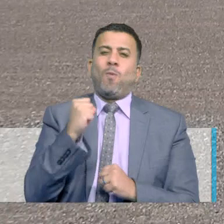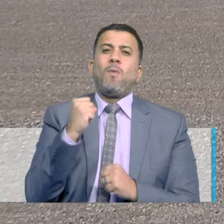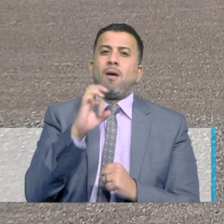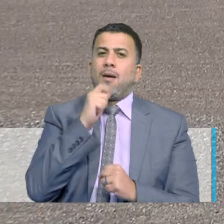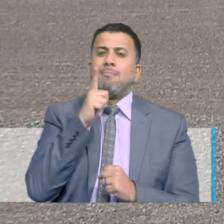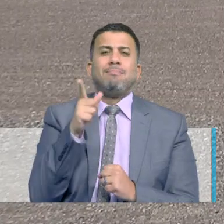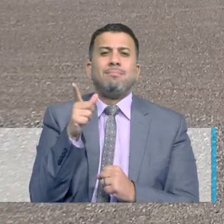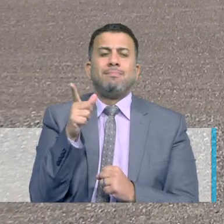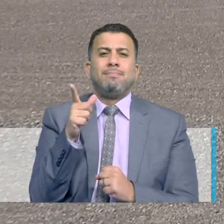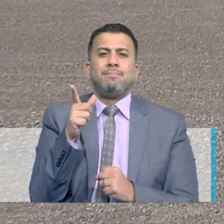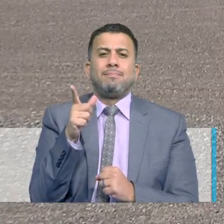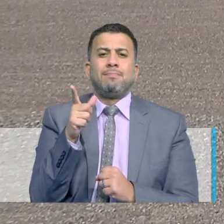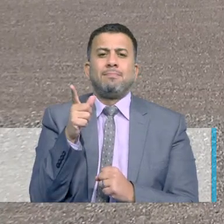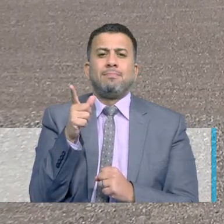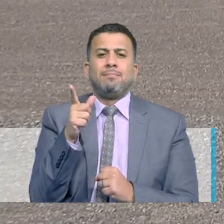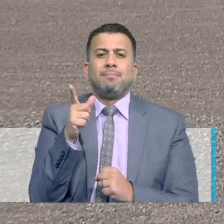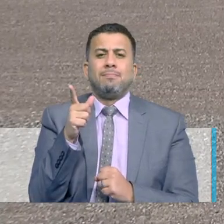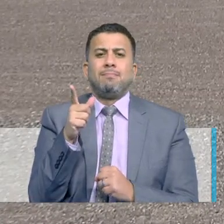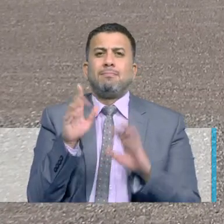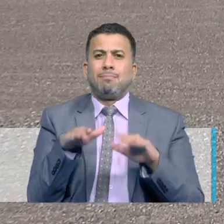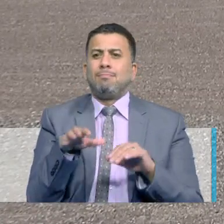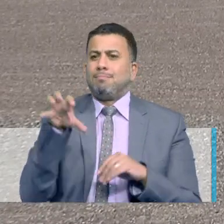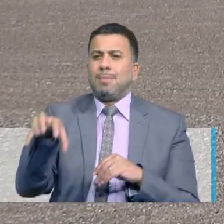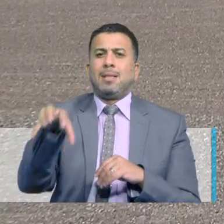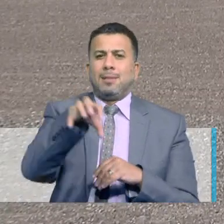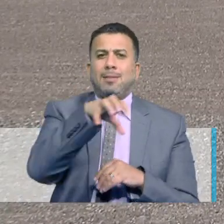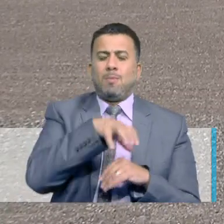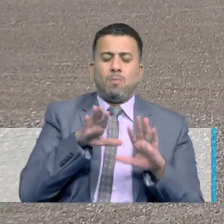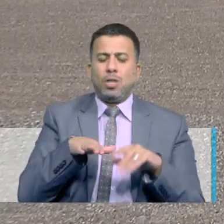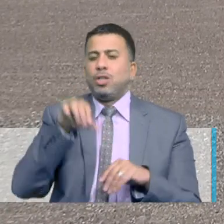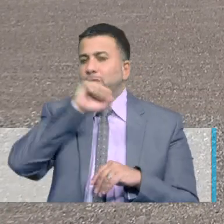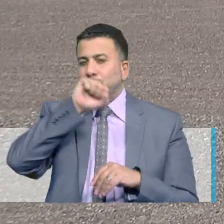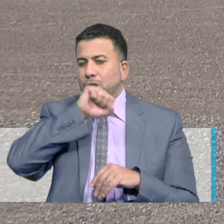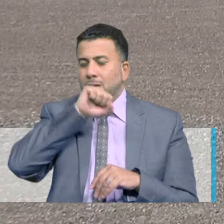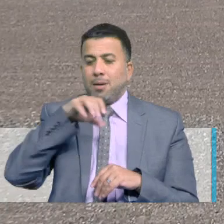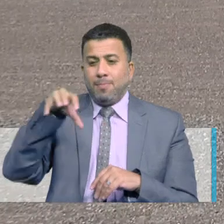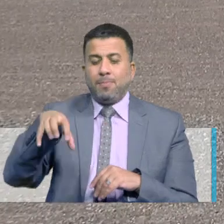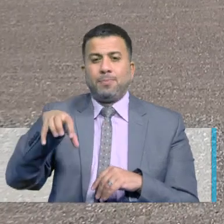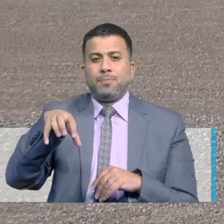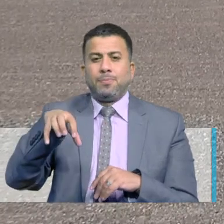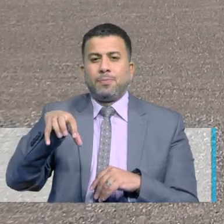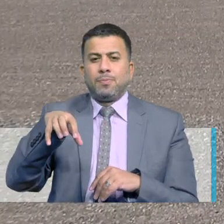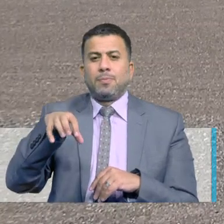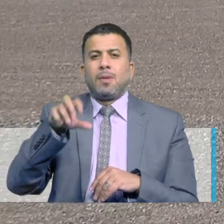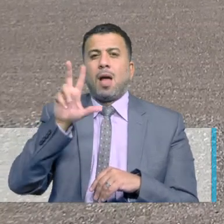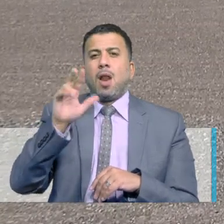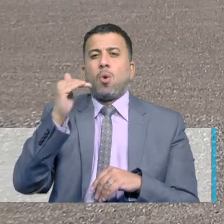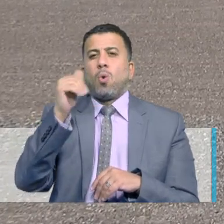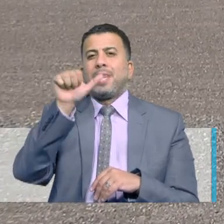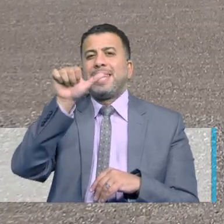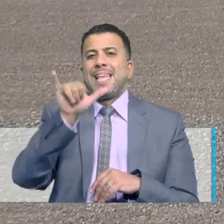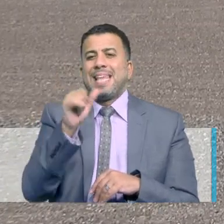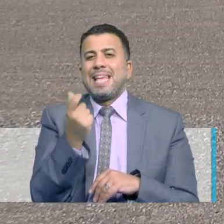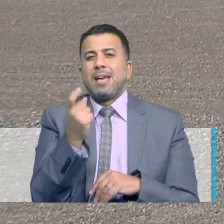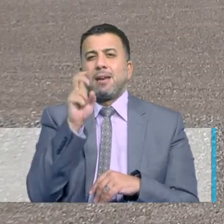الميادين اللي موجوده عندنا في اماره الشارقه وفي ميدان خضيره يعتبر